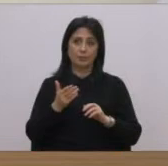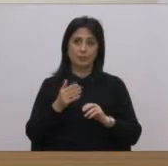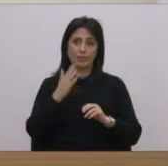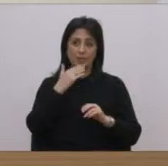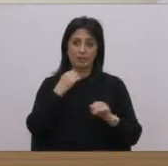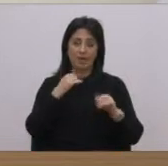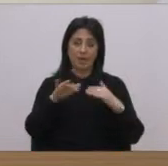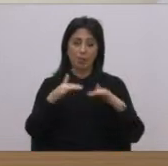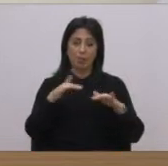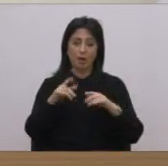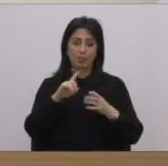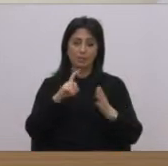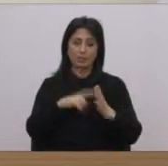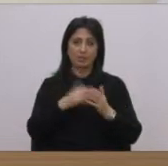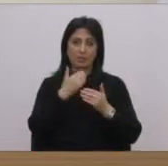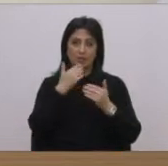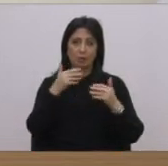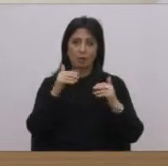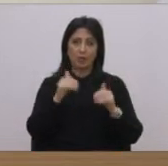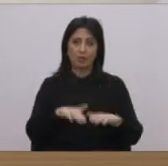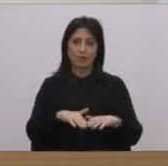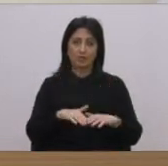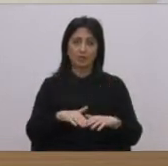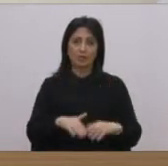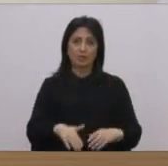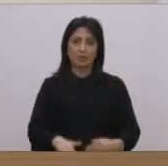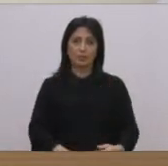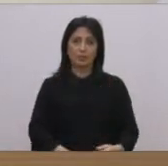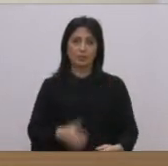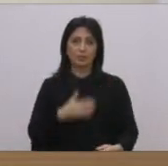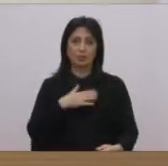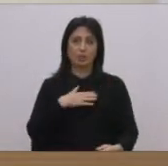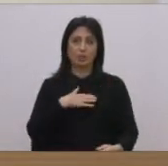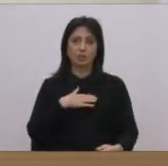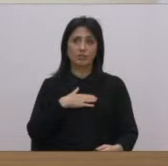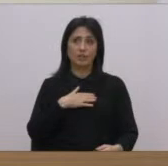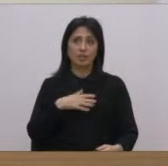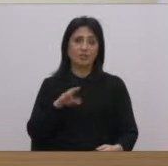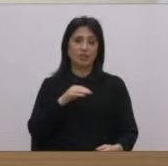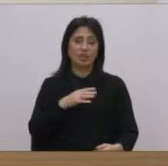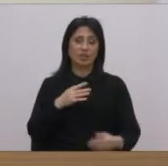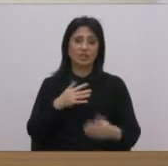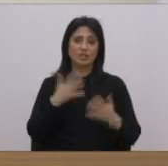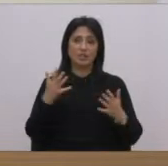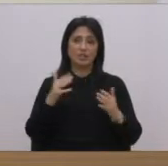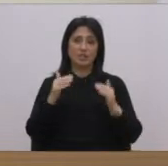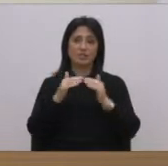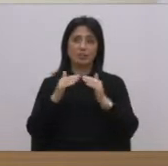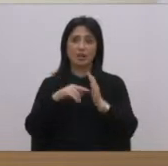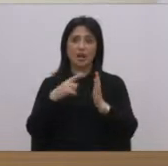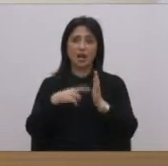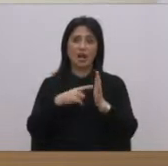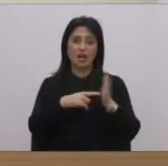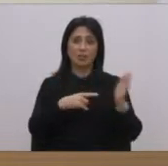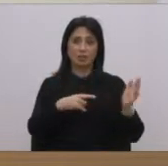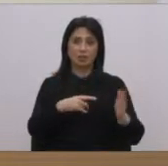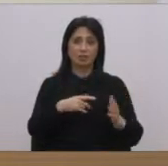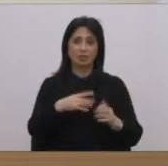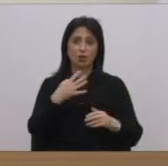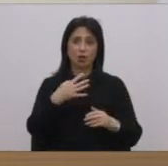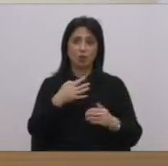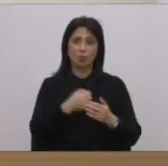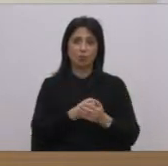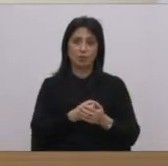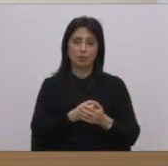წარმომარაგების საკითხებს საბოლოოდ გადაწყვეტს ჩვენი ოლქის ყველაზე დიდ დასახლებულ პუნქტებში, ქალაქებში და 40-მდე